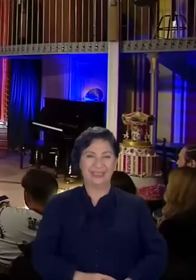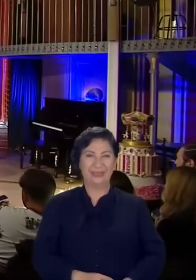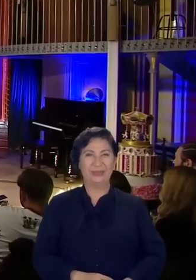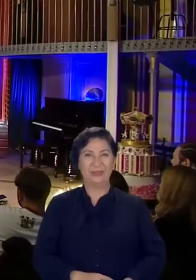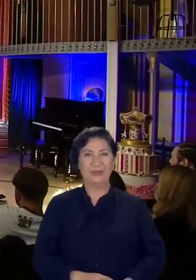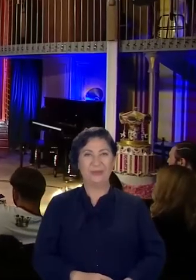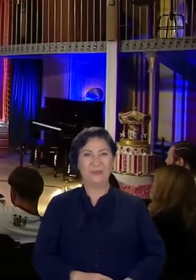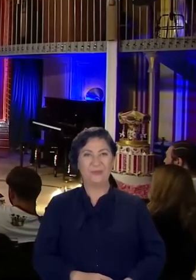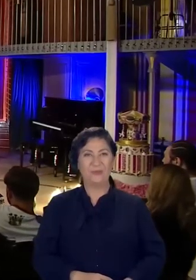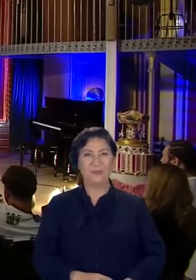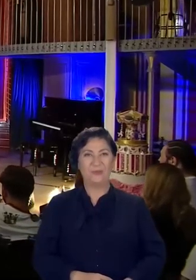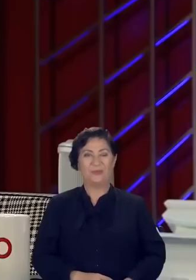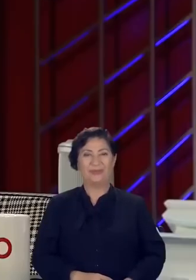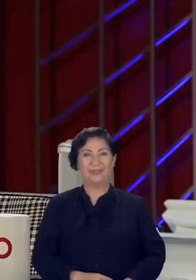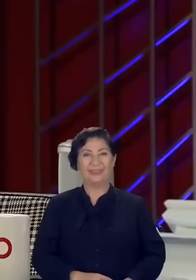Evet.